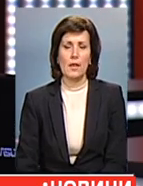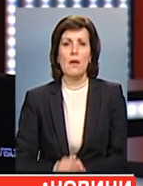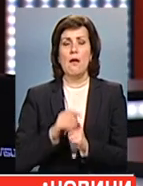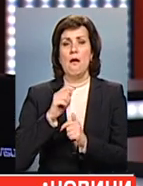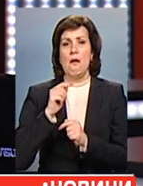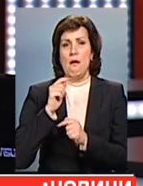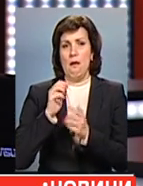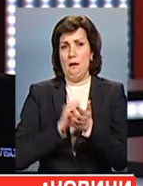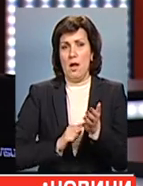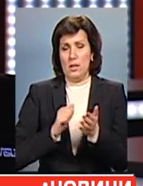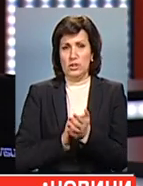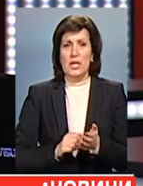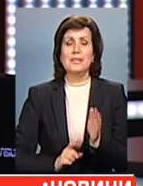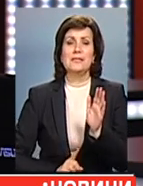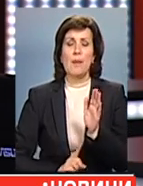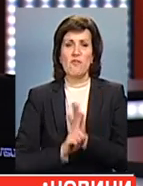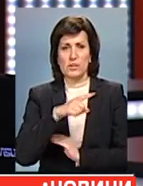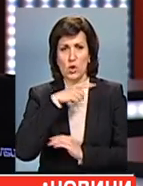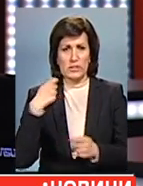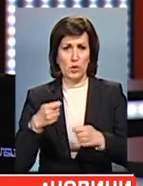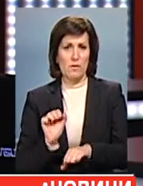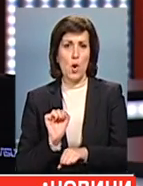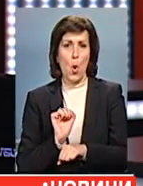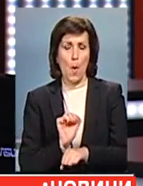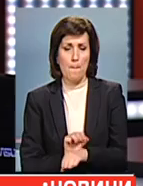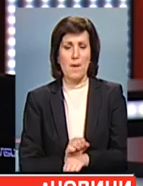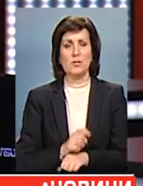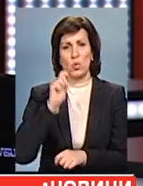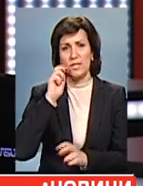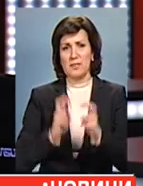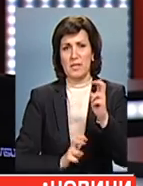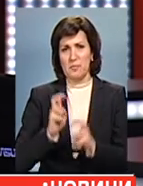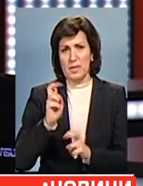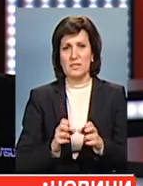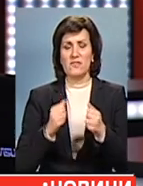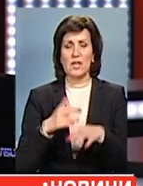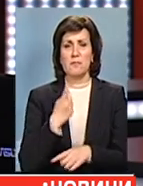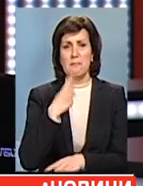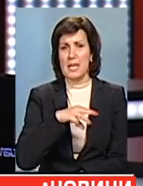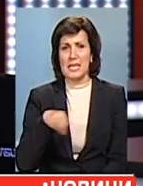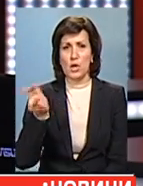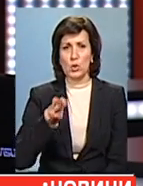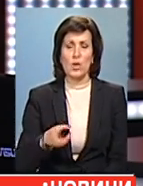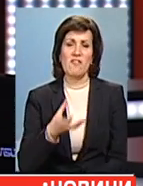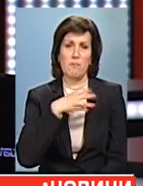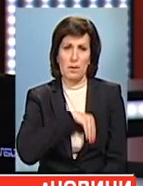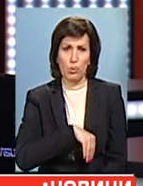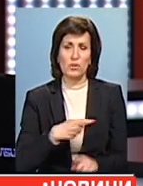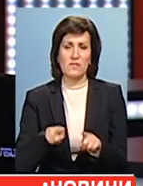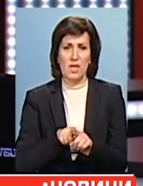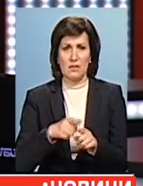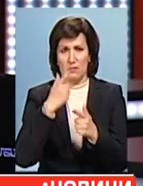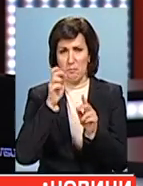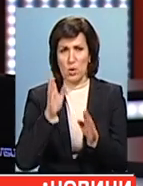Через запроваджені Росією торговельні обмеження цього року українські підприємства втратять до мільярда доларів прибутків. Такий